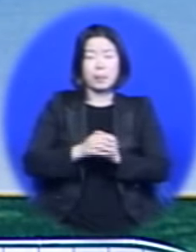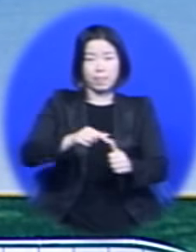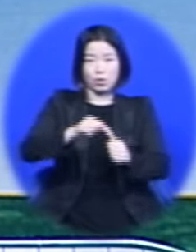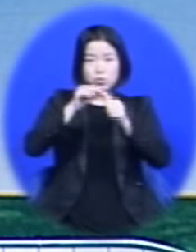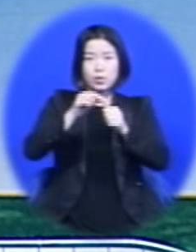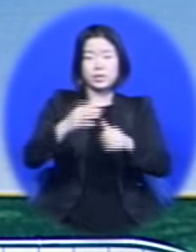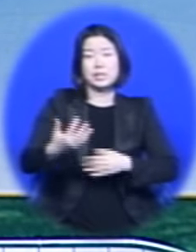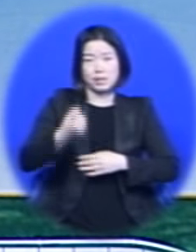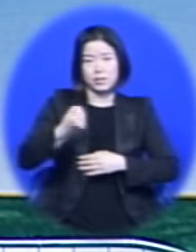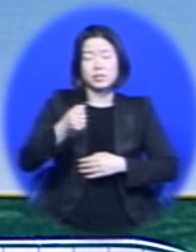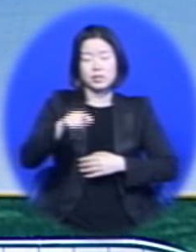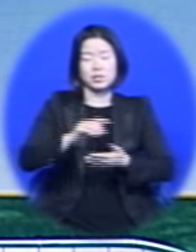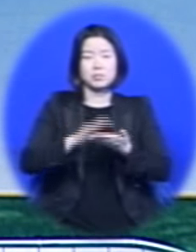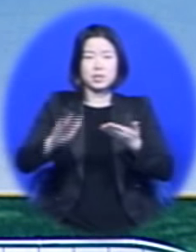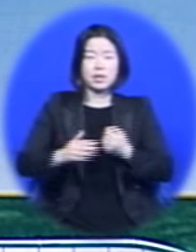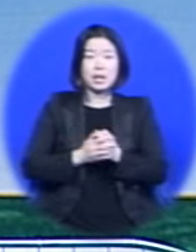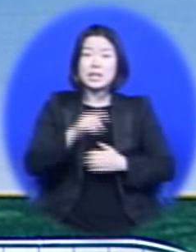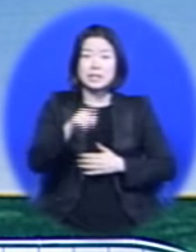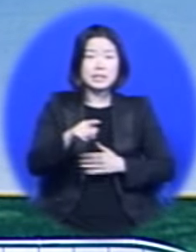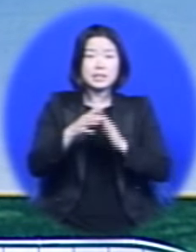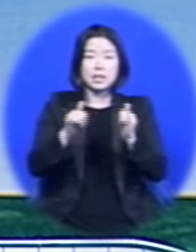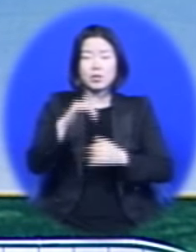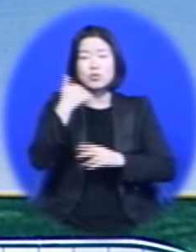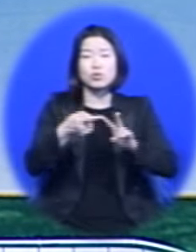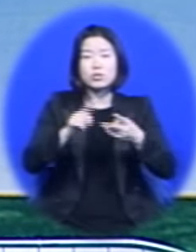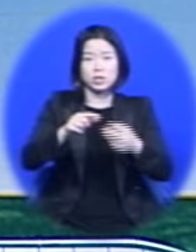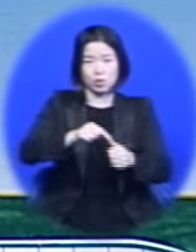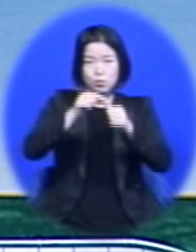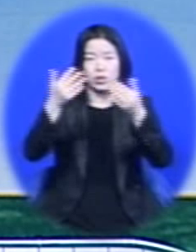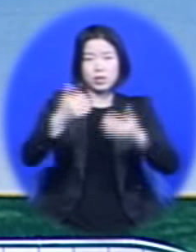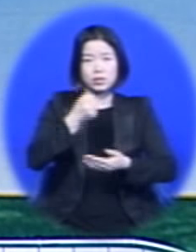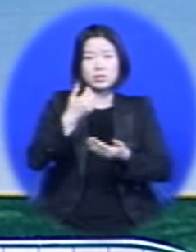구원을 얻을 것입니다. 그 사람은 누구든지 구원을 얻을 것입니다.